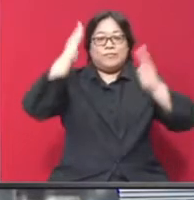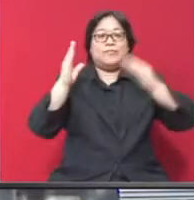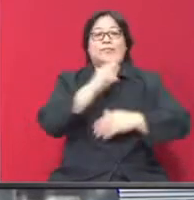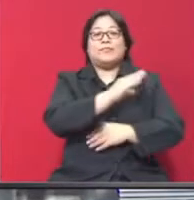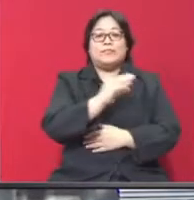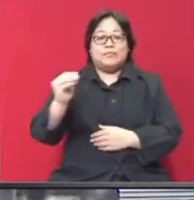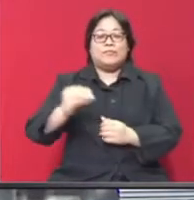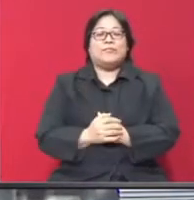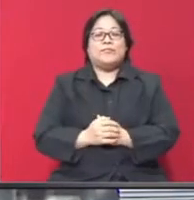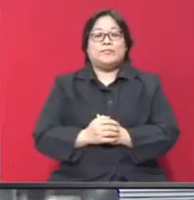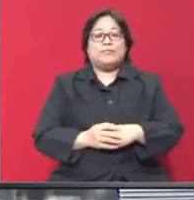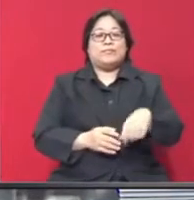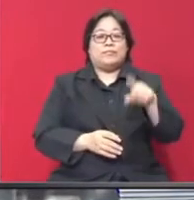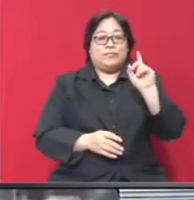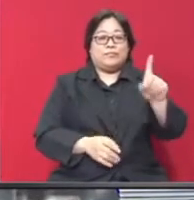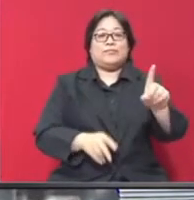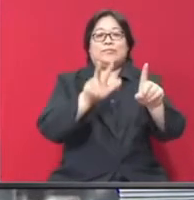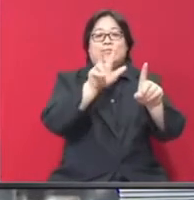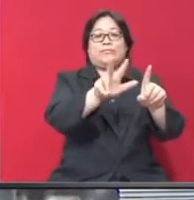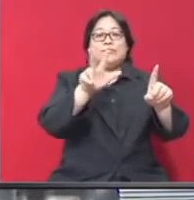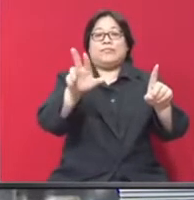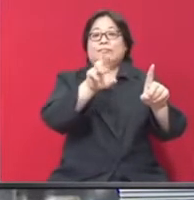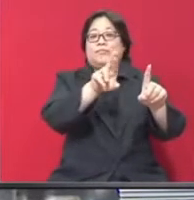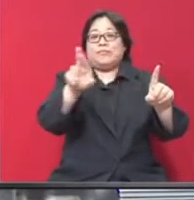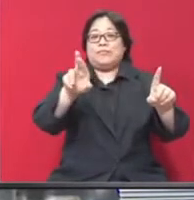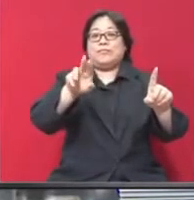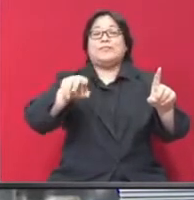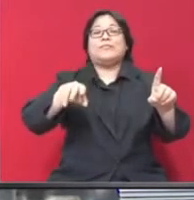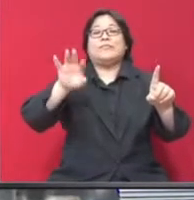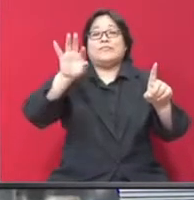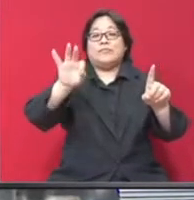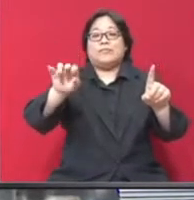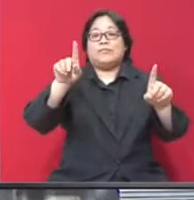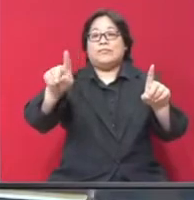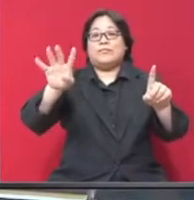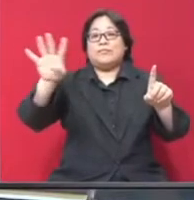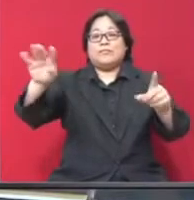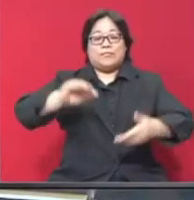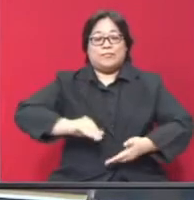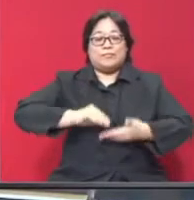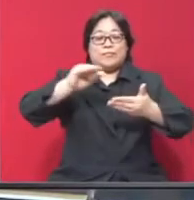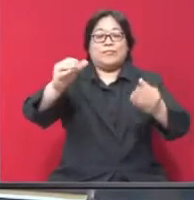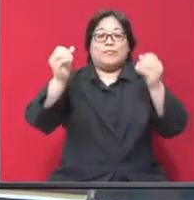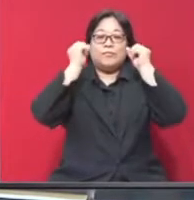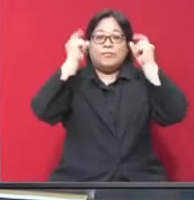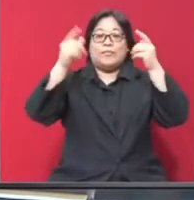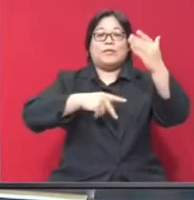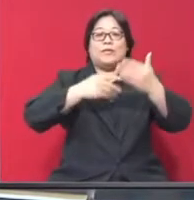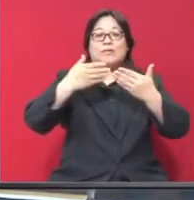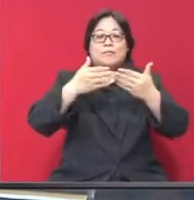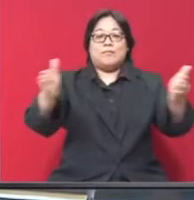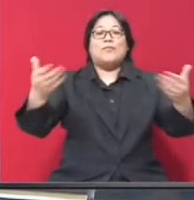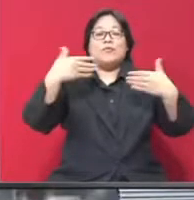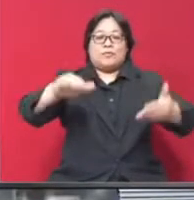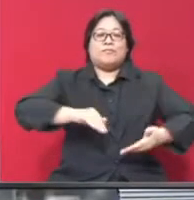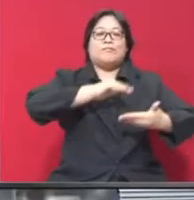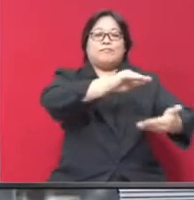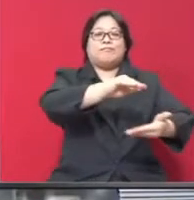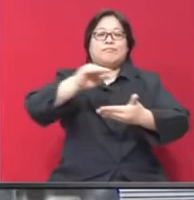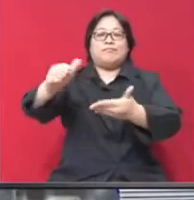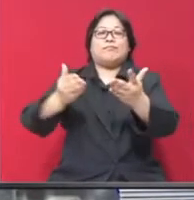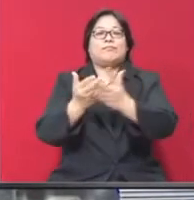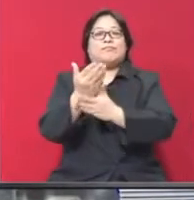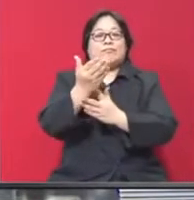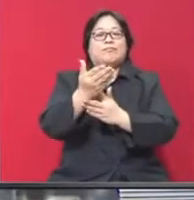dan sebanyak 130 3914 Meises kesedaran awam telah disampaikan pada